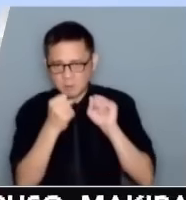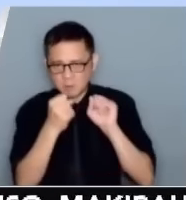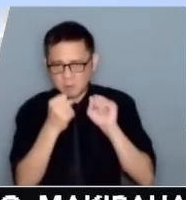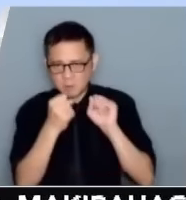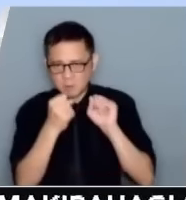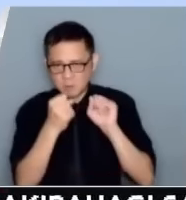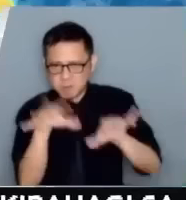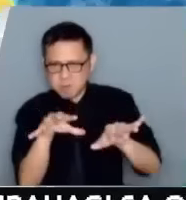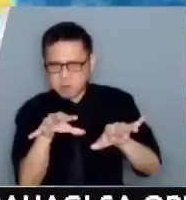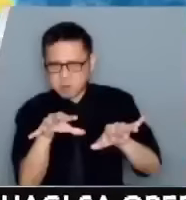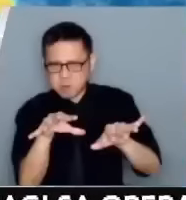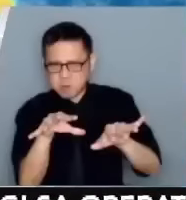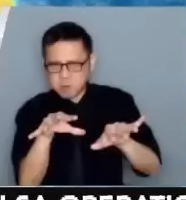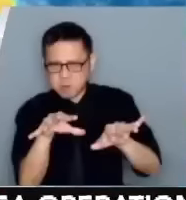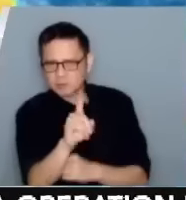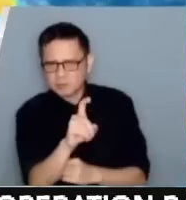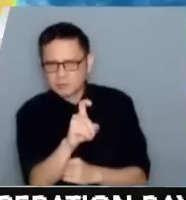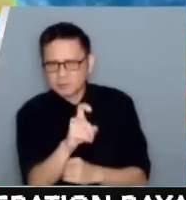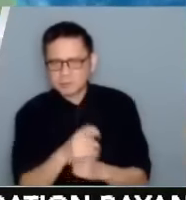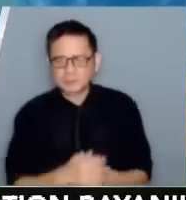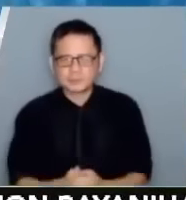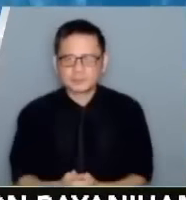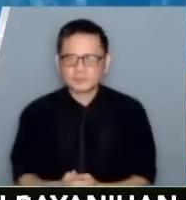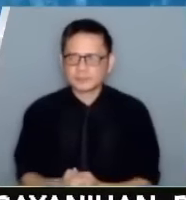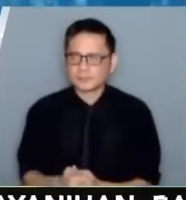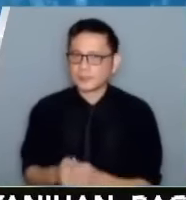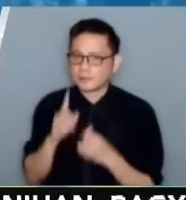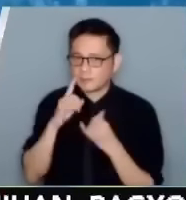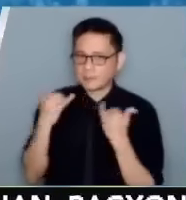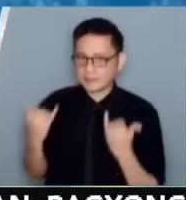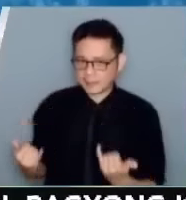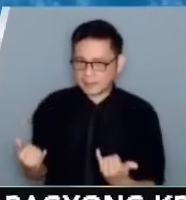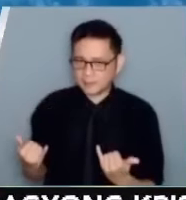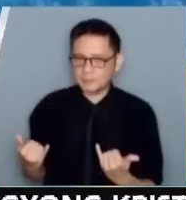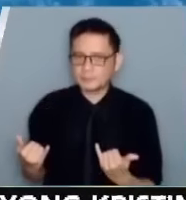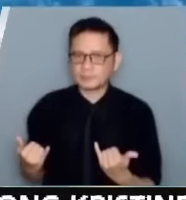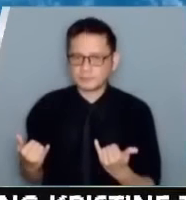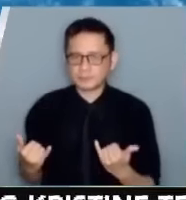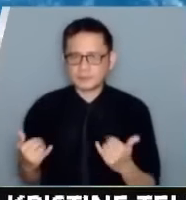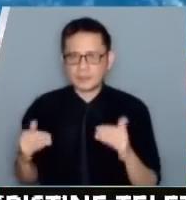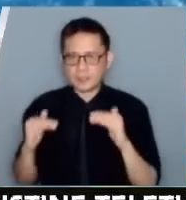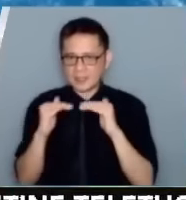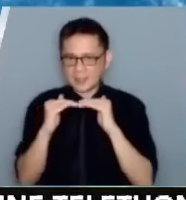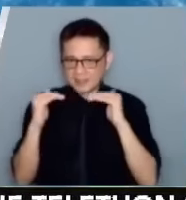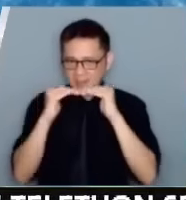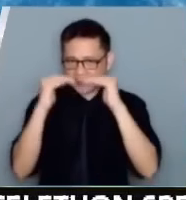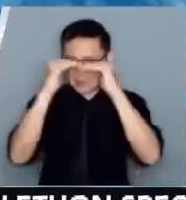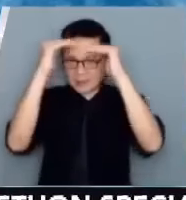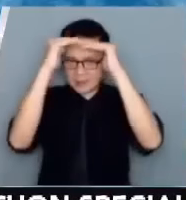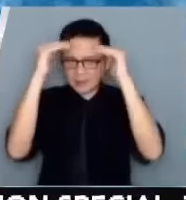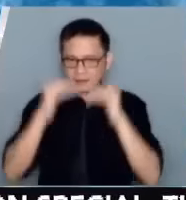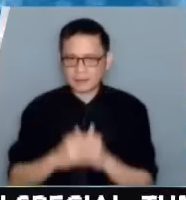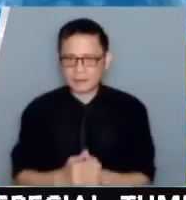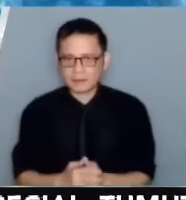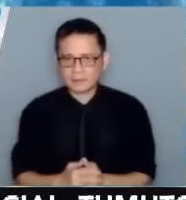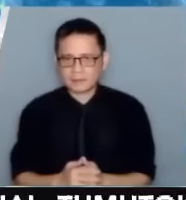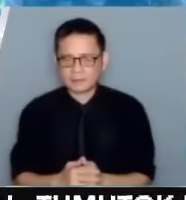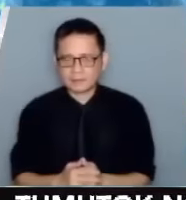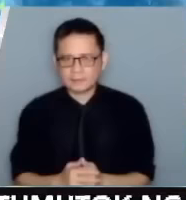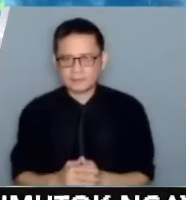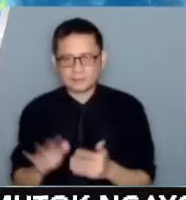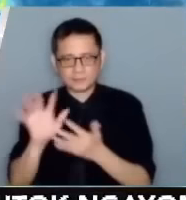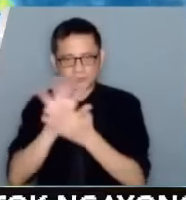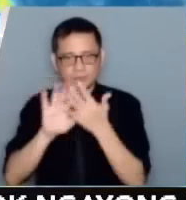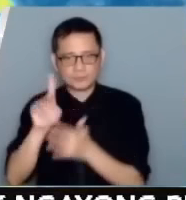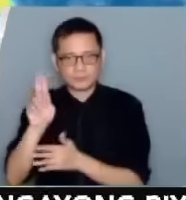Christine Well rapi sa ngayon e napanatili nito yyung category na severe Tropical storm ah 15 at Patuli ang